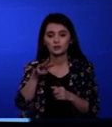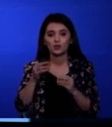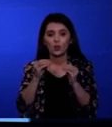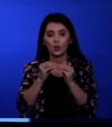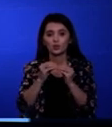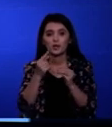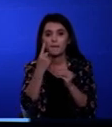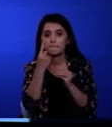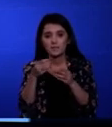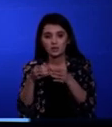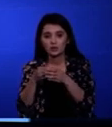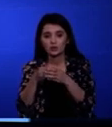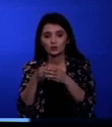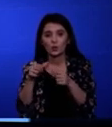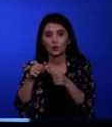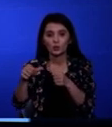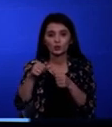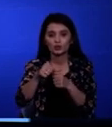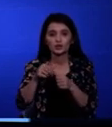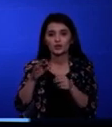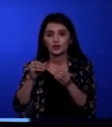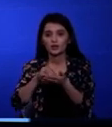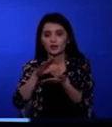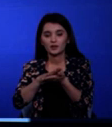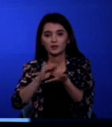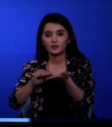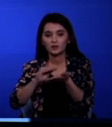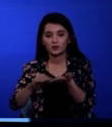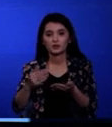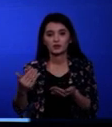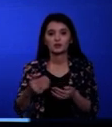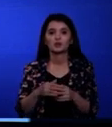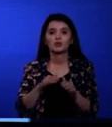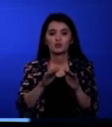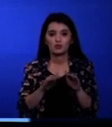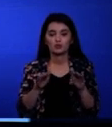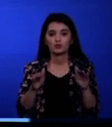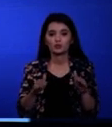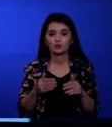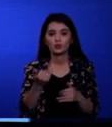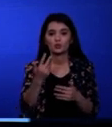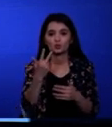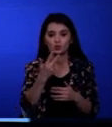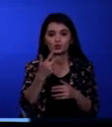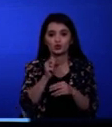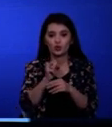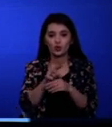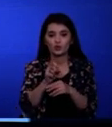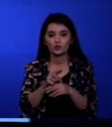1 qismidagi ulushlar sonini ifodalaydi. Mana aziz o'quvchilar, men 3-chi